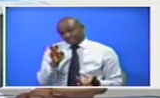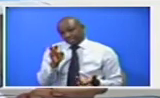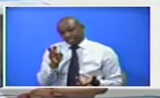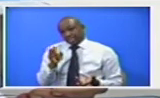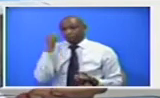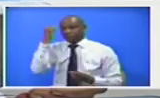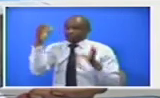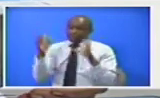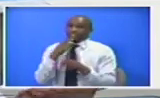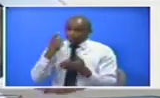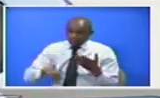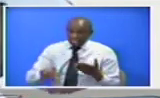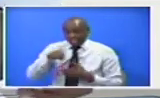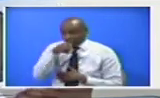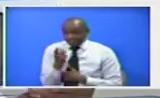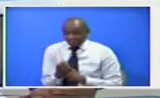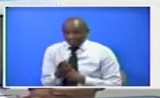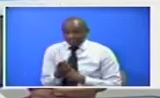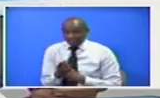vyama wanataka kusema kwamba walikuwa na